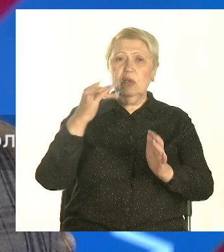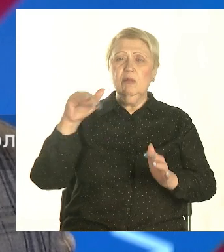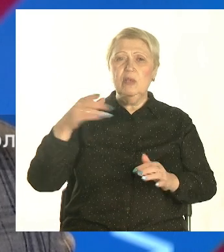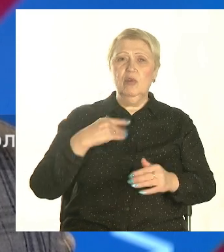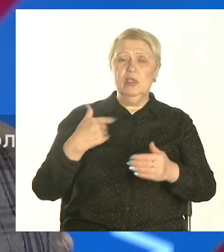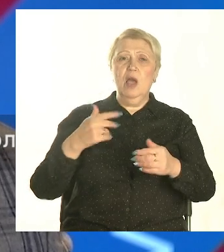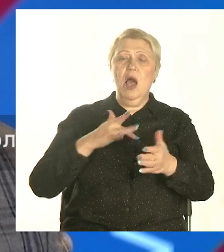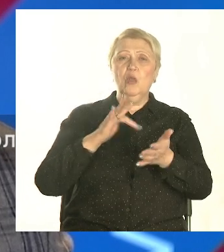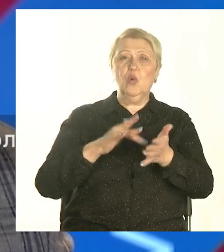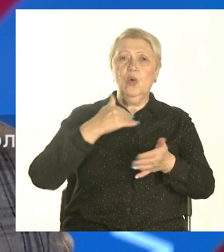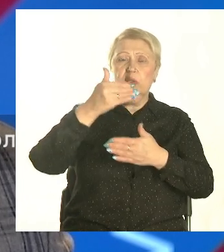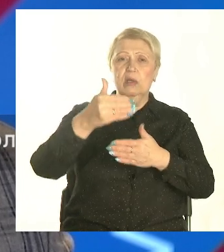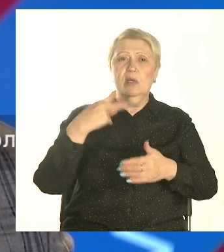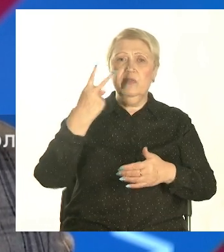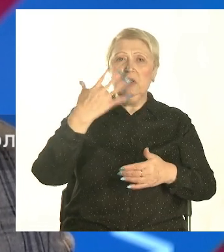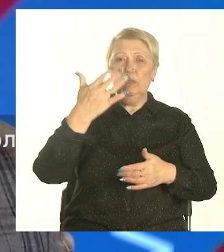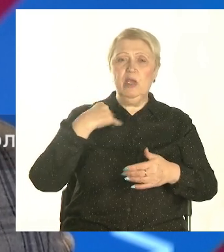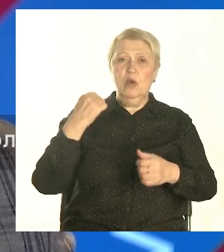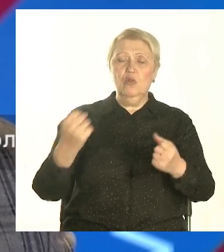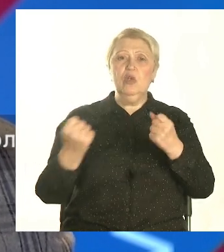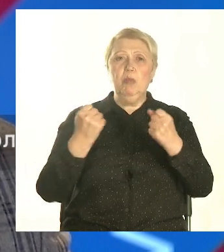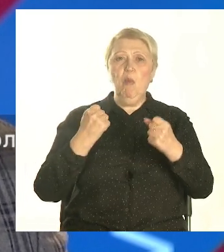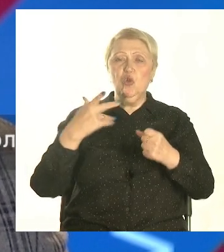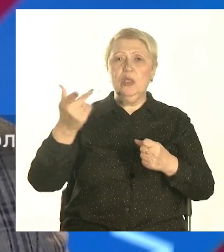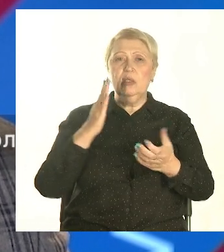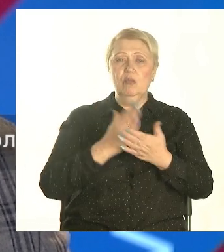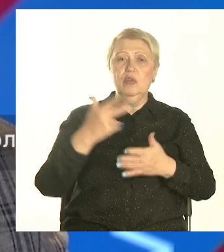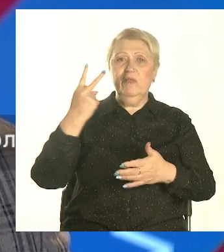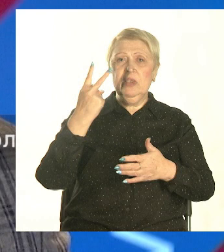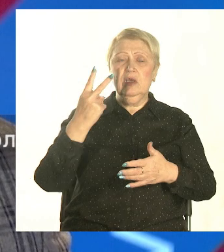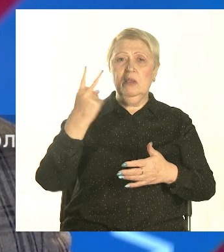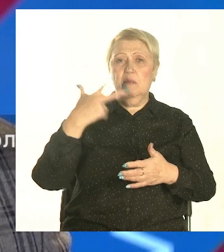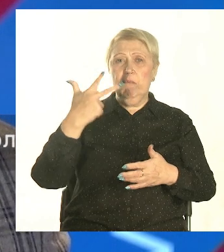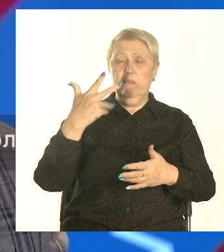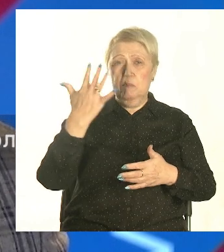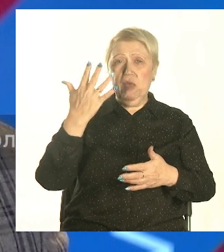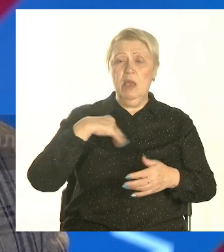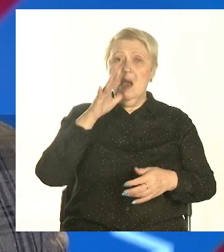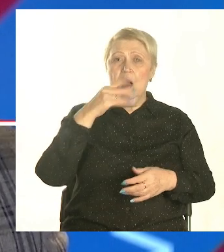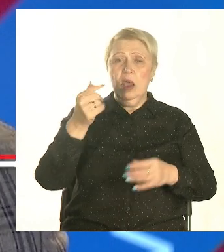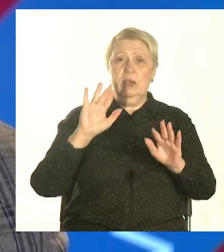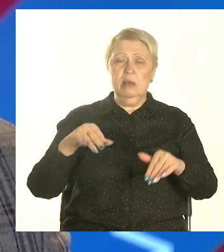порядка 25 лет. С возможностью расширения дополнительных карт.